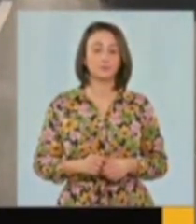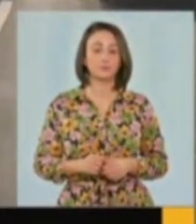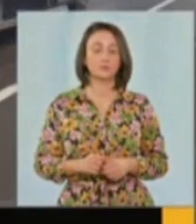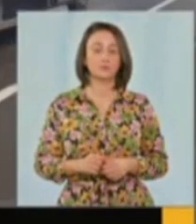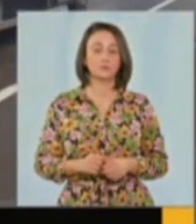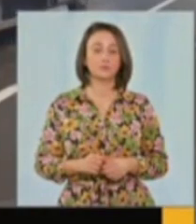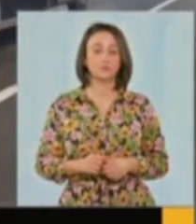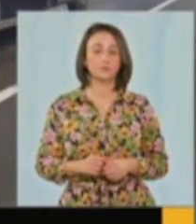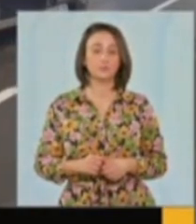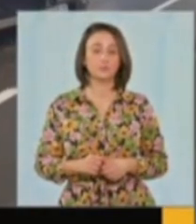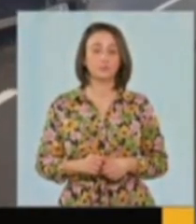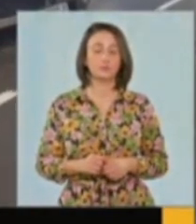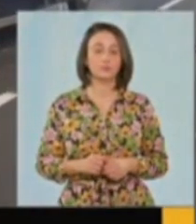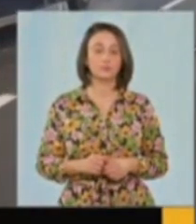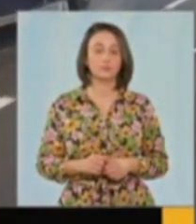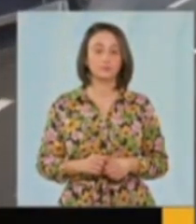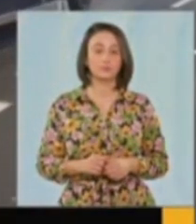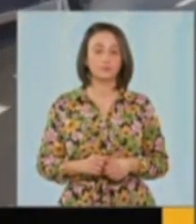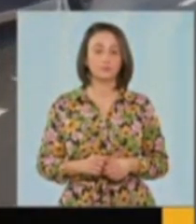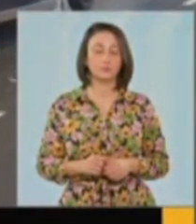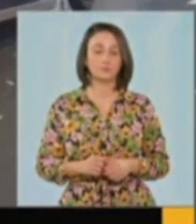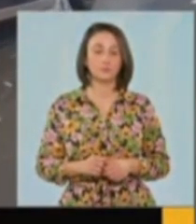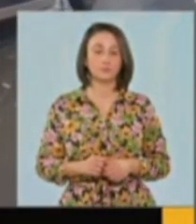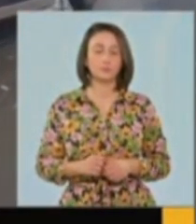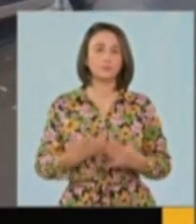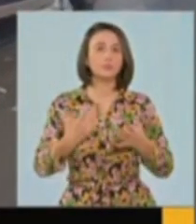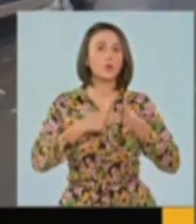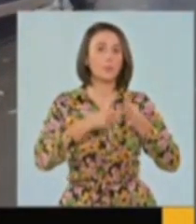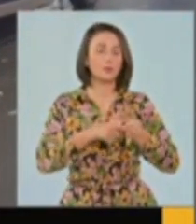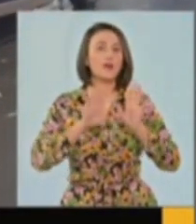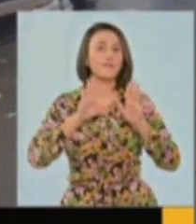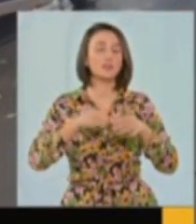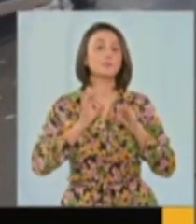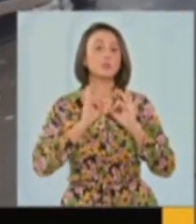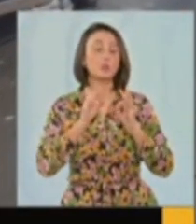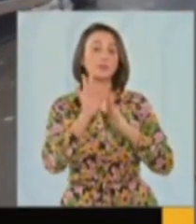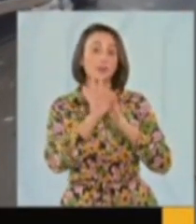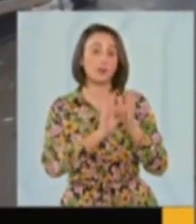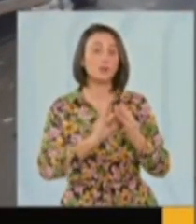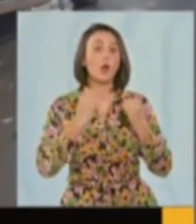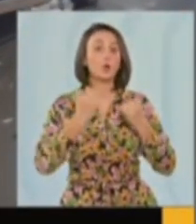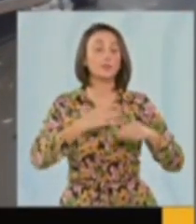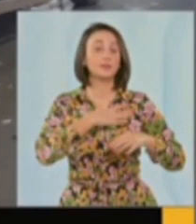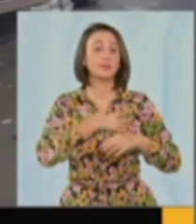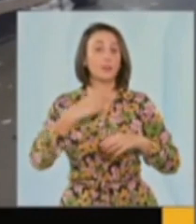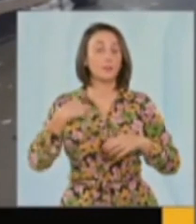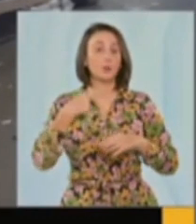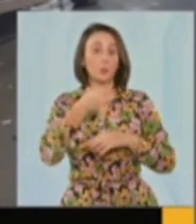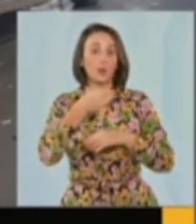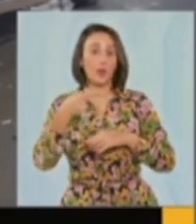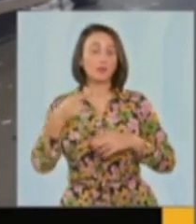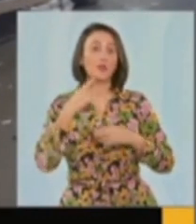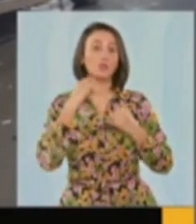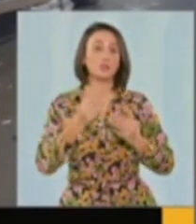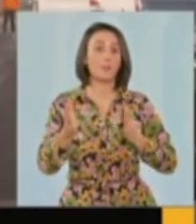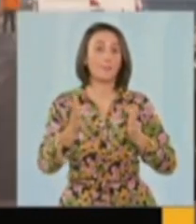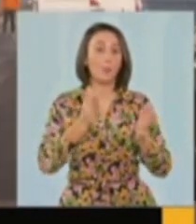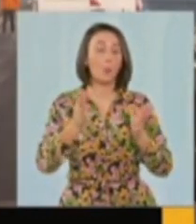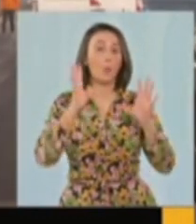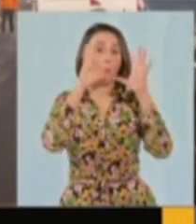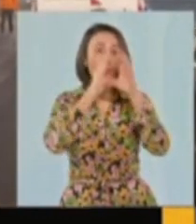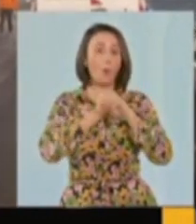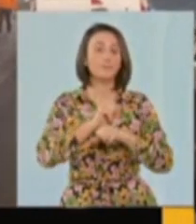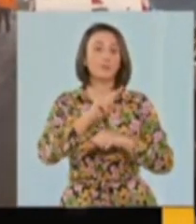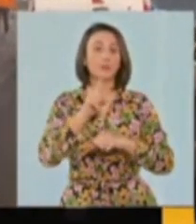Sălăjan către Vitan-Bârzești și invers. Da, domnule Costea, ce recomandări aveți, mai ales că se înregistrează acum temperaturi negative în această perioadă peste